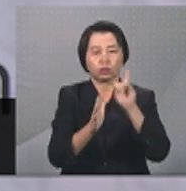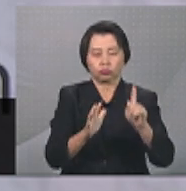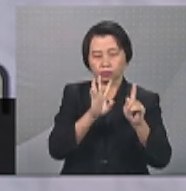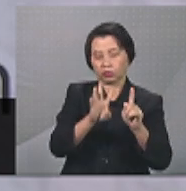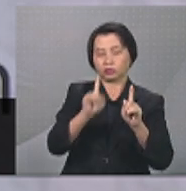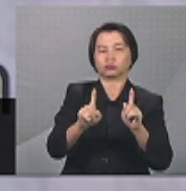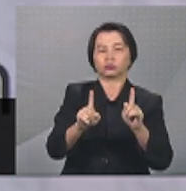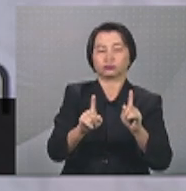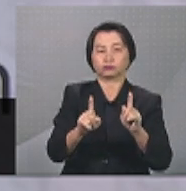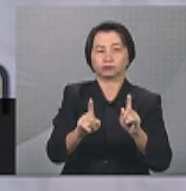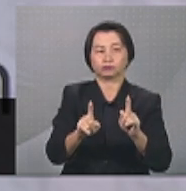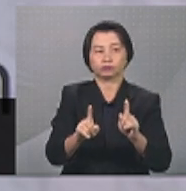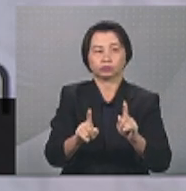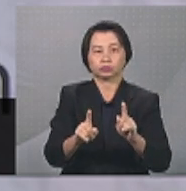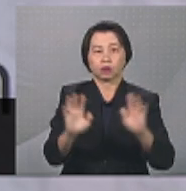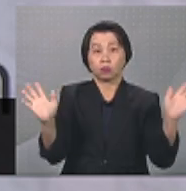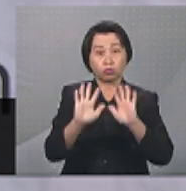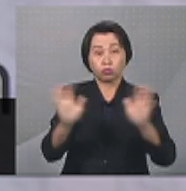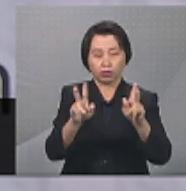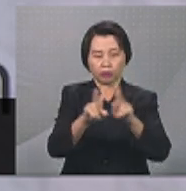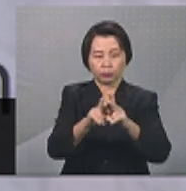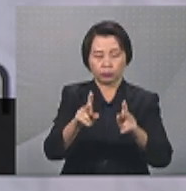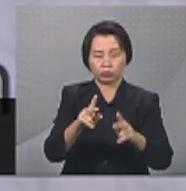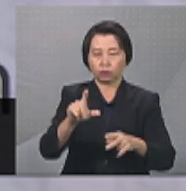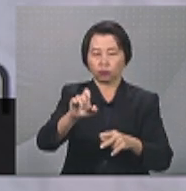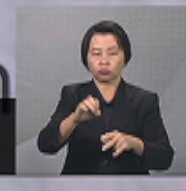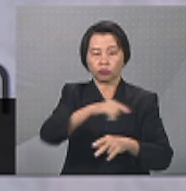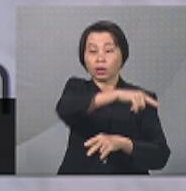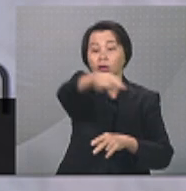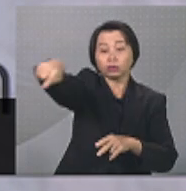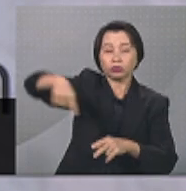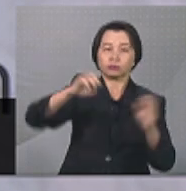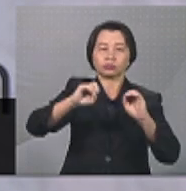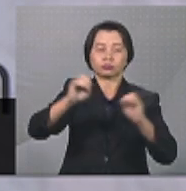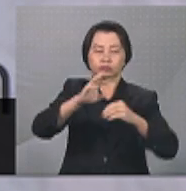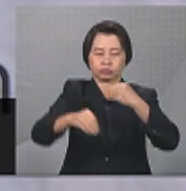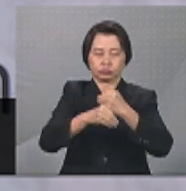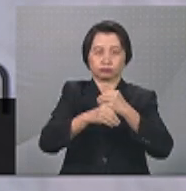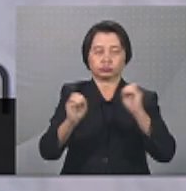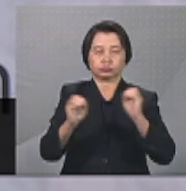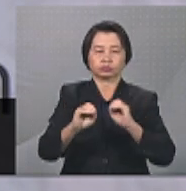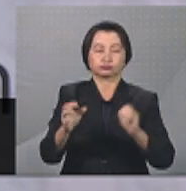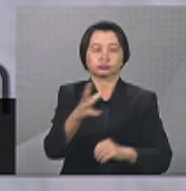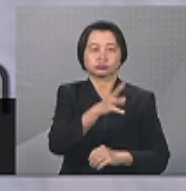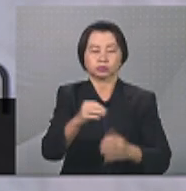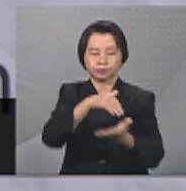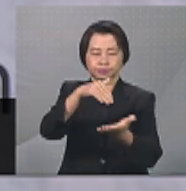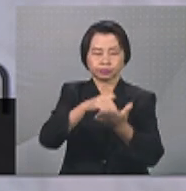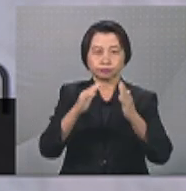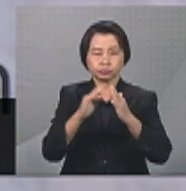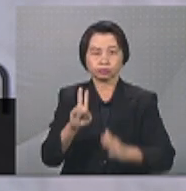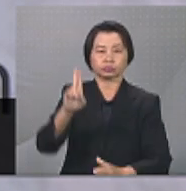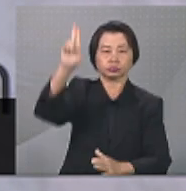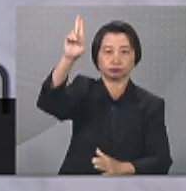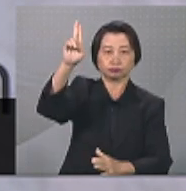141. Bukan Kampung Sungai Lui tiada pertambahan, kekal dengan 315 kes. Dan Pusat Bandar Utara